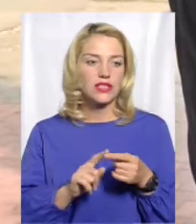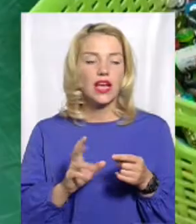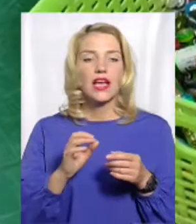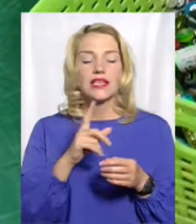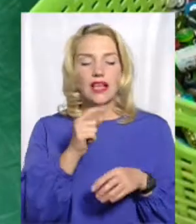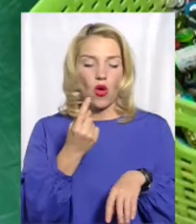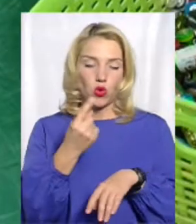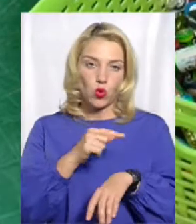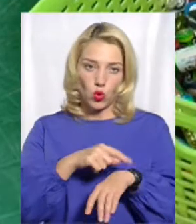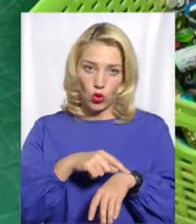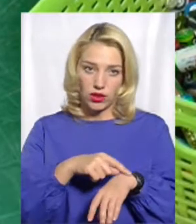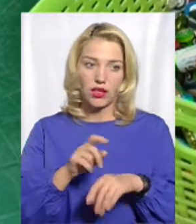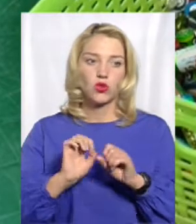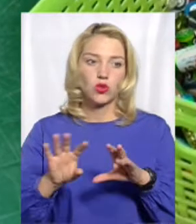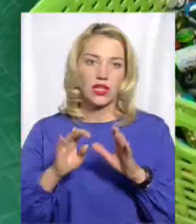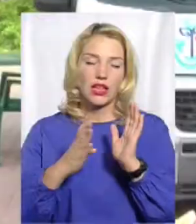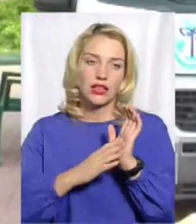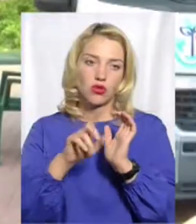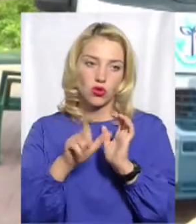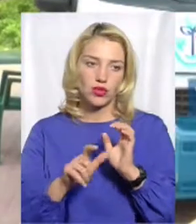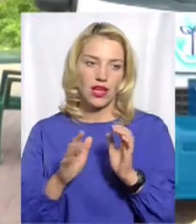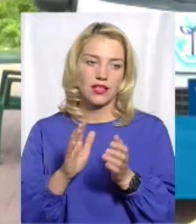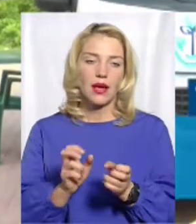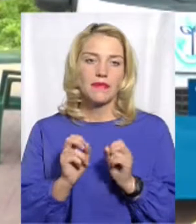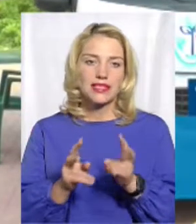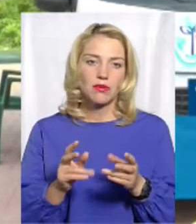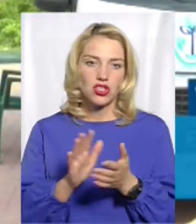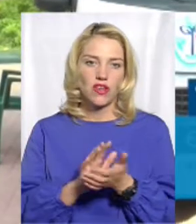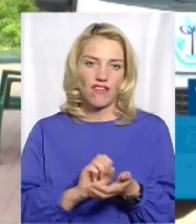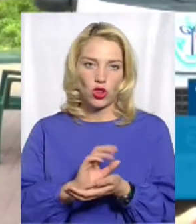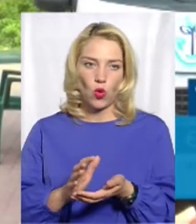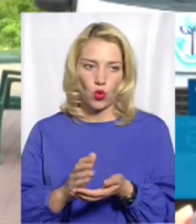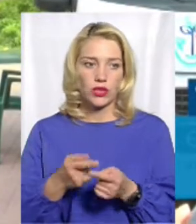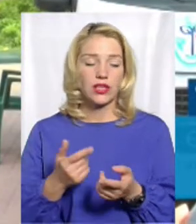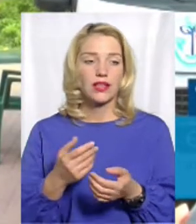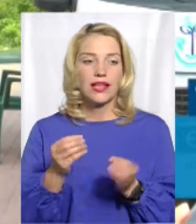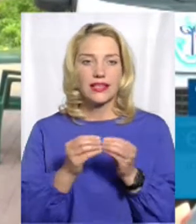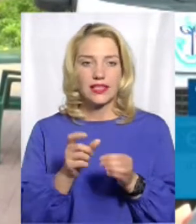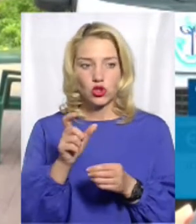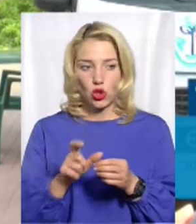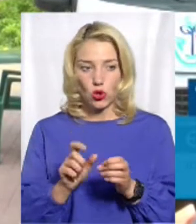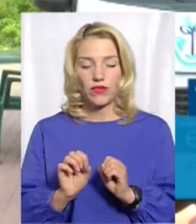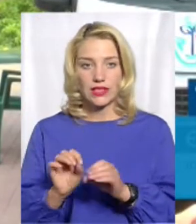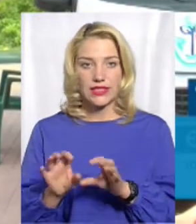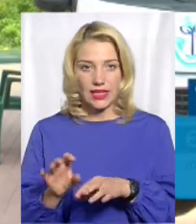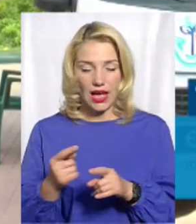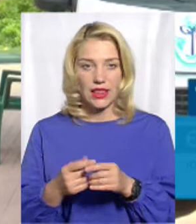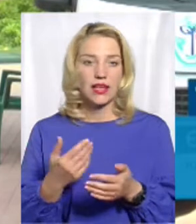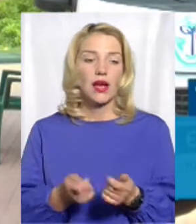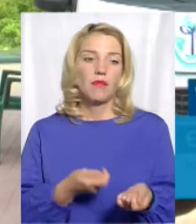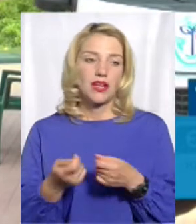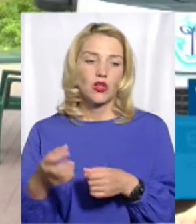10 осіб здали небезпечні відходи. За першу годину вже було приблизно чоловік 10. Приносять